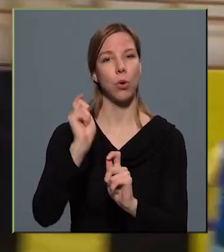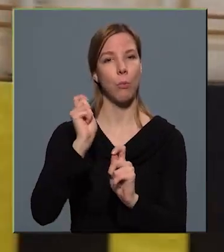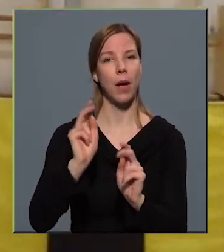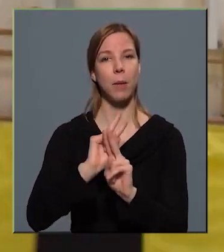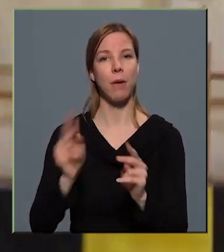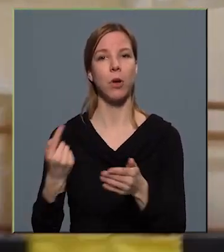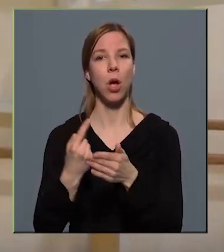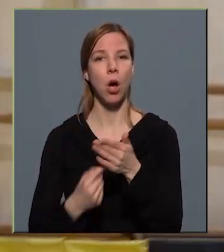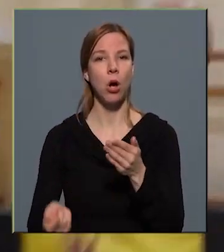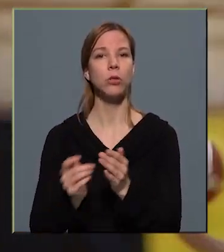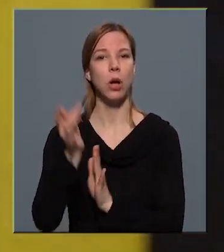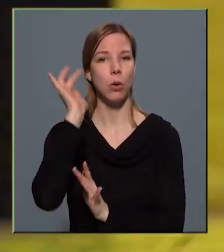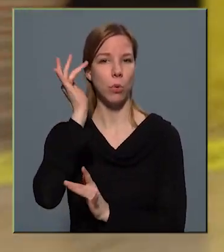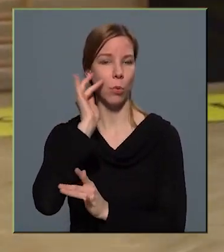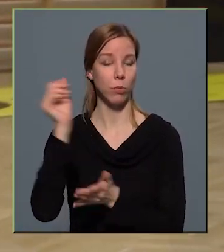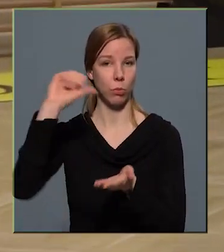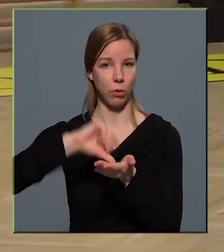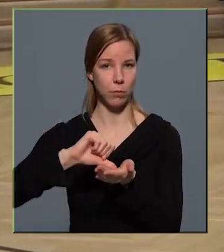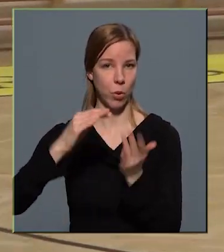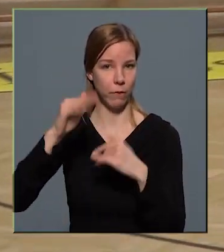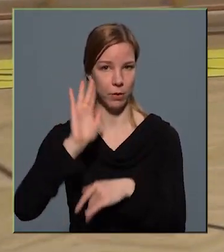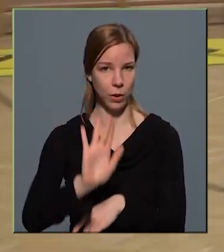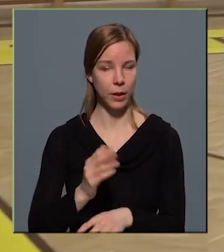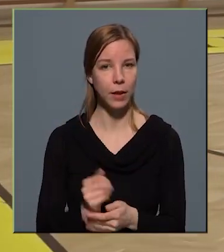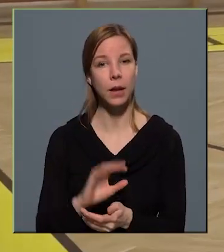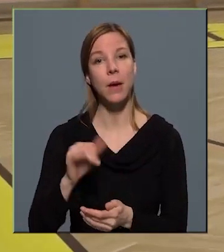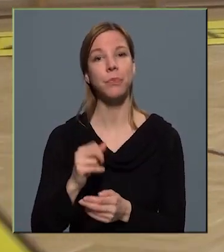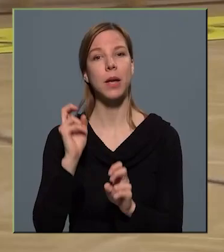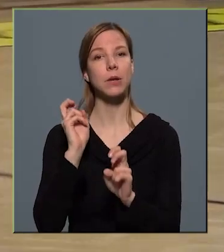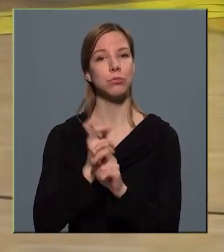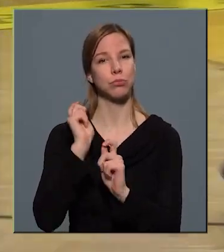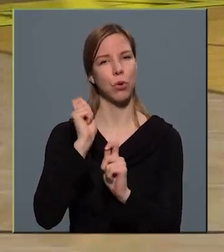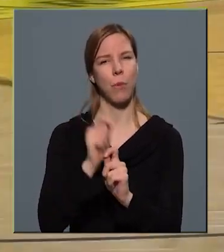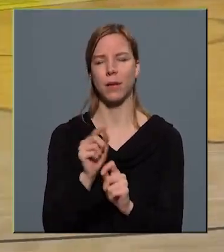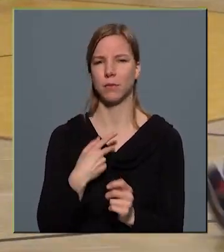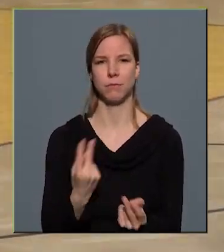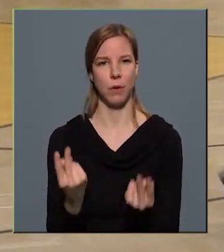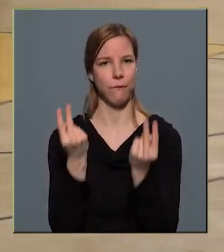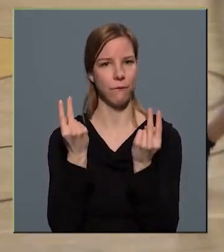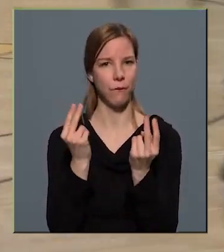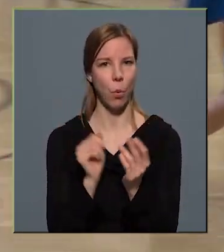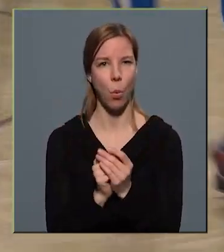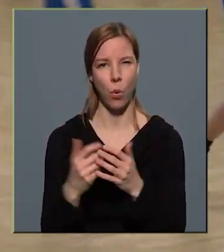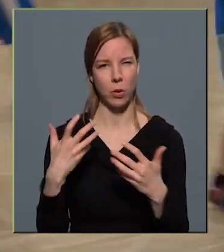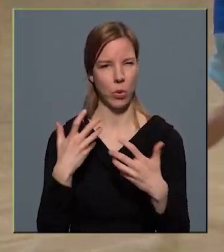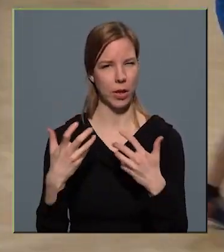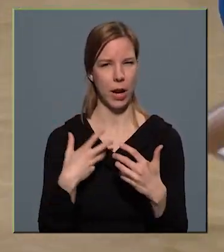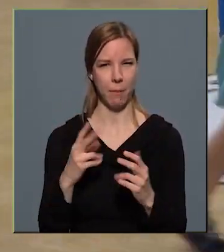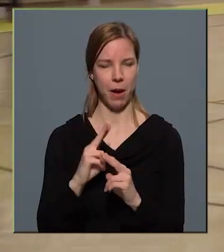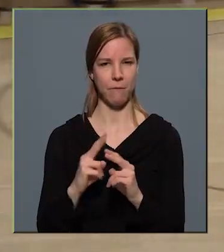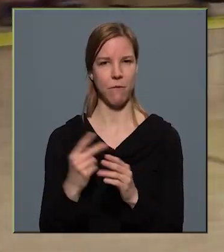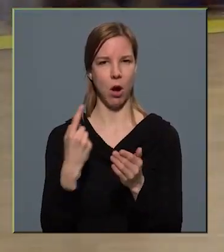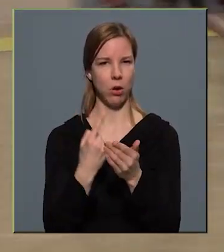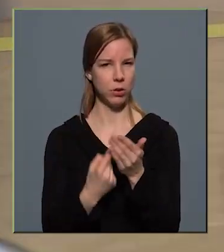Down gondozóközpont is, felnőttek számára is, és Kőbánya igen fontos szerepet tulajdonít a